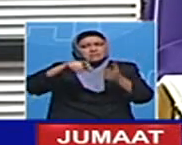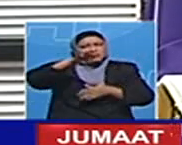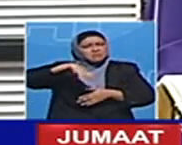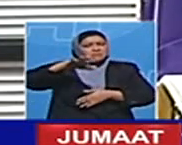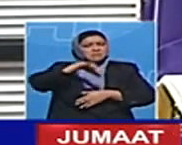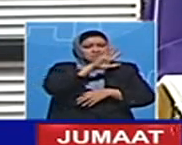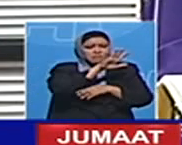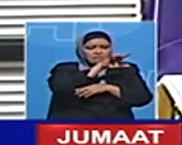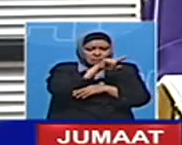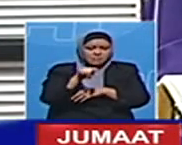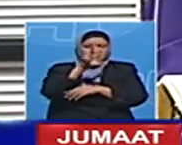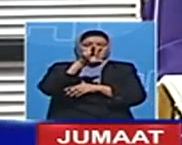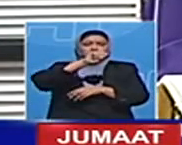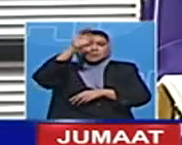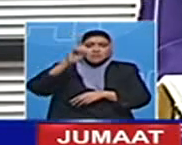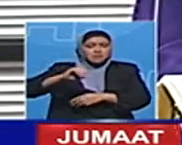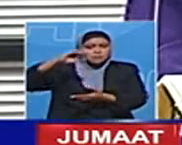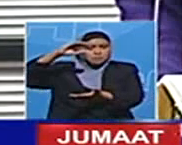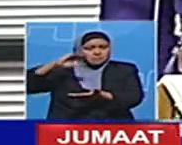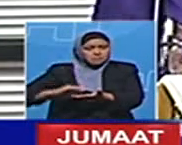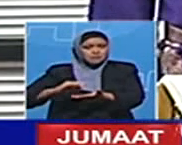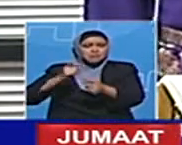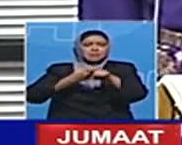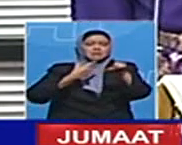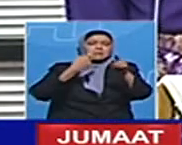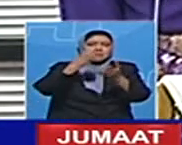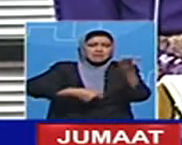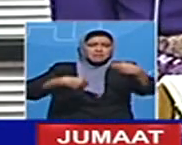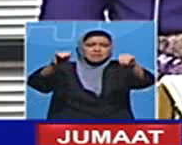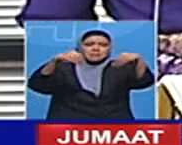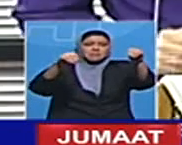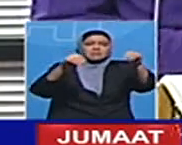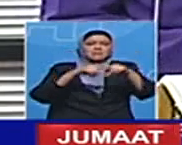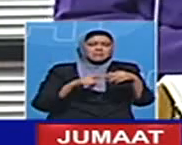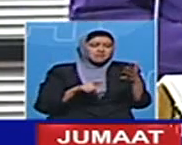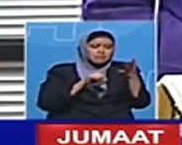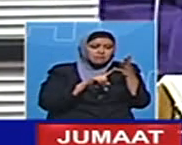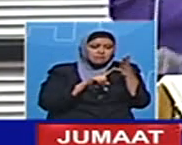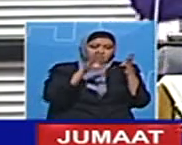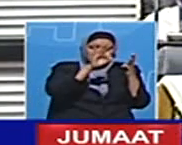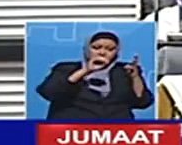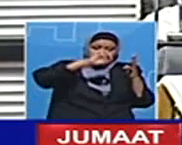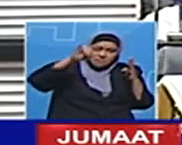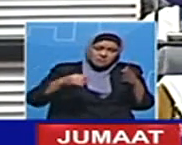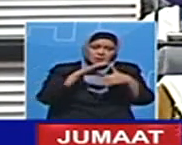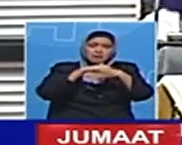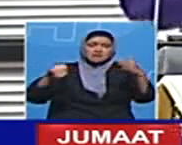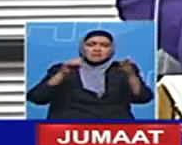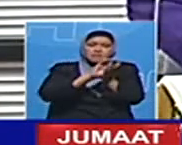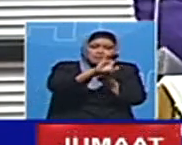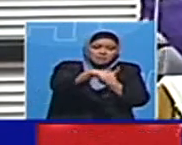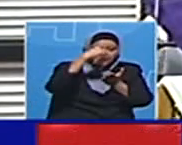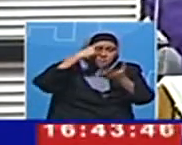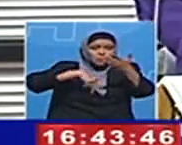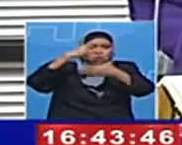5 hingga 30% lebih rendah daripada harga pasaran dan keempat r90 juta diperuntukkan untuk